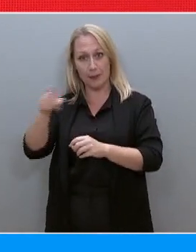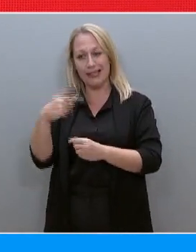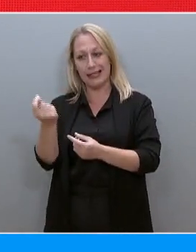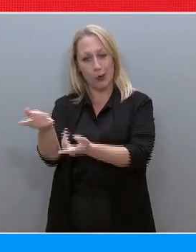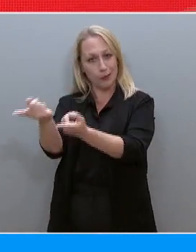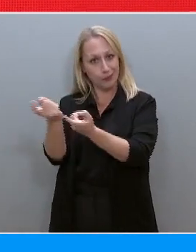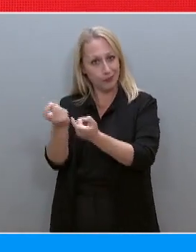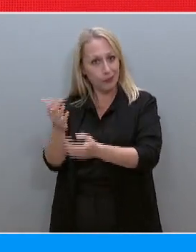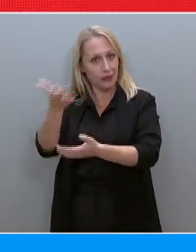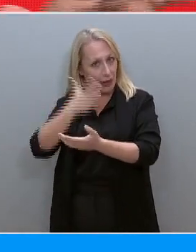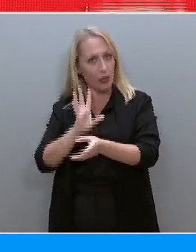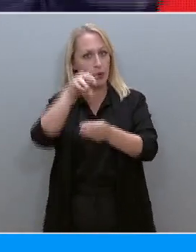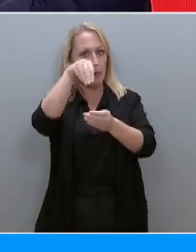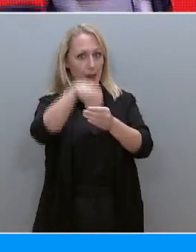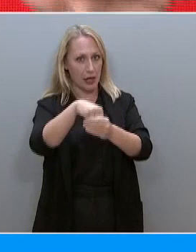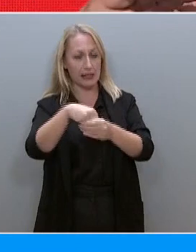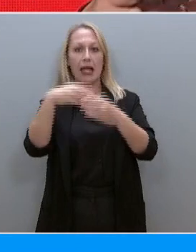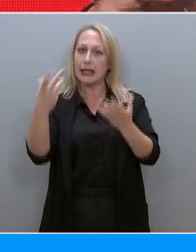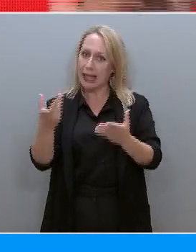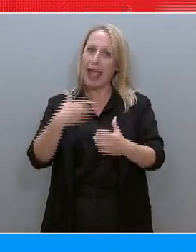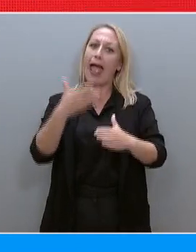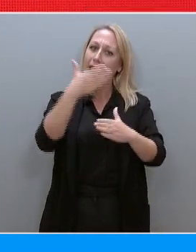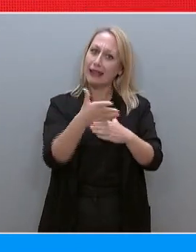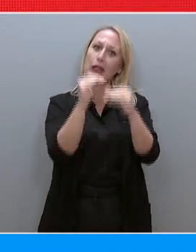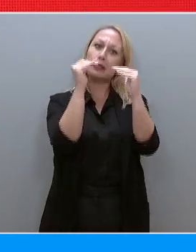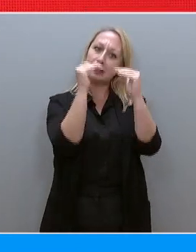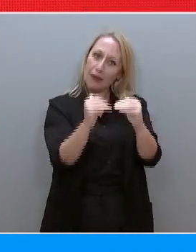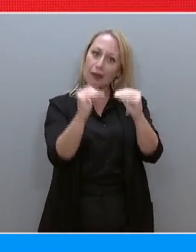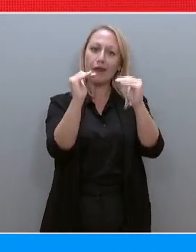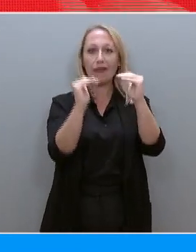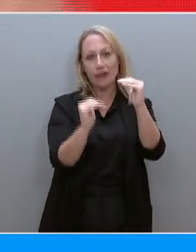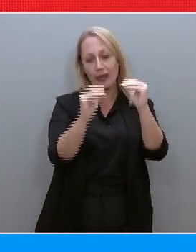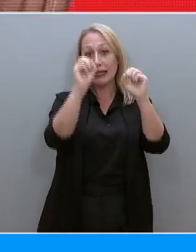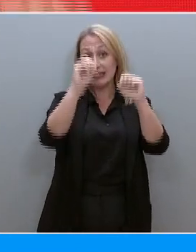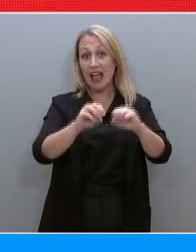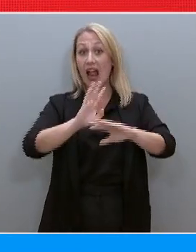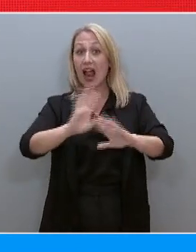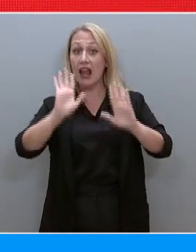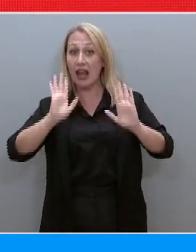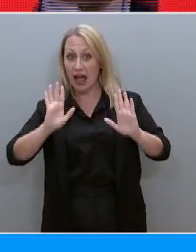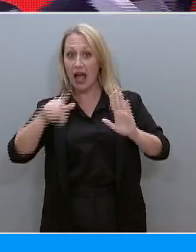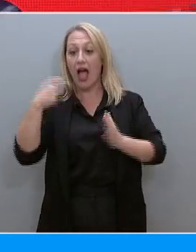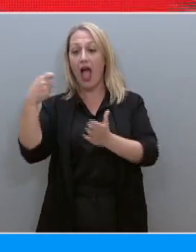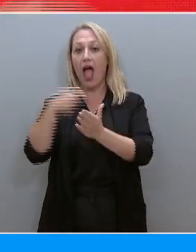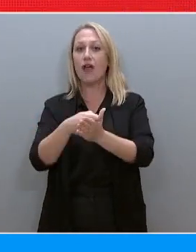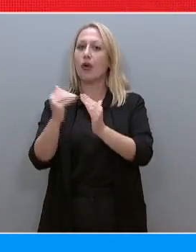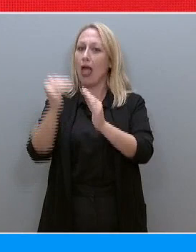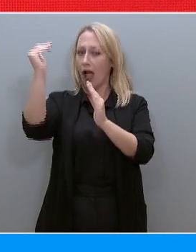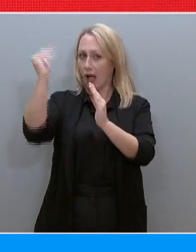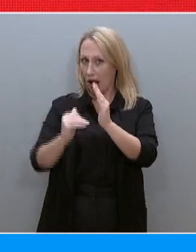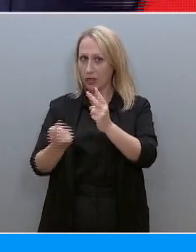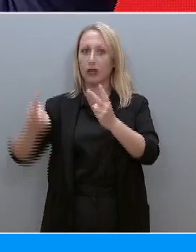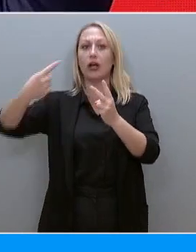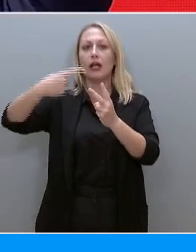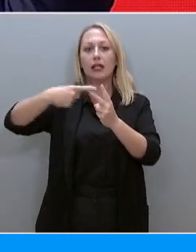ξέρουν ότι θα έχουν μεν ένα όχι πολύ ψηλό ενίκιο αλλά σταθερό από το κράτος και το κίνητρο να έχουν χαμηλότερη φορολογία και ενεργειακή αξιοποίηση